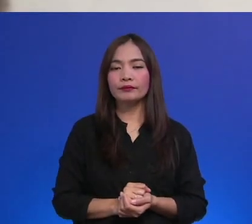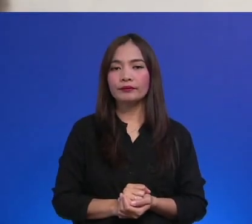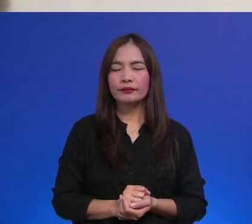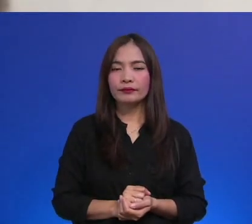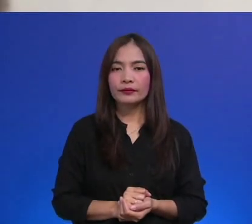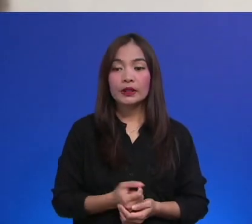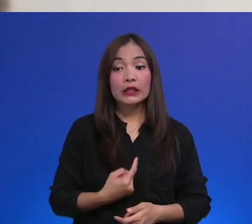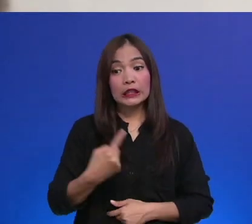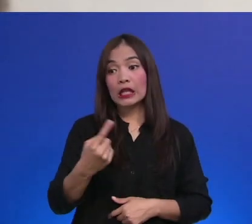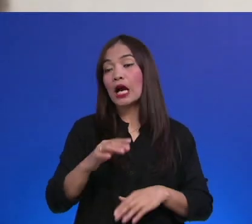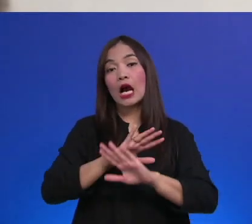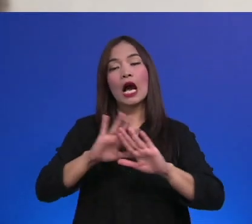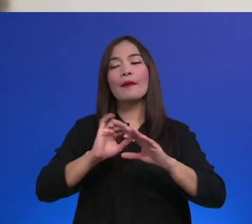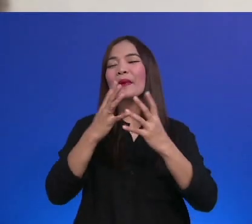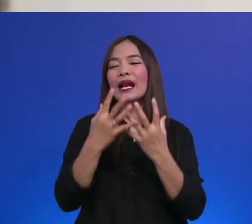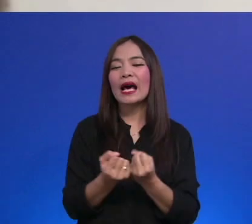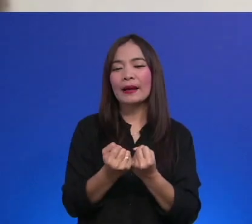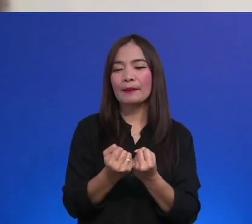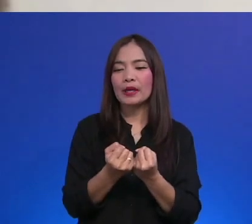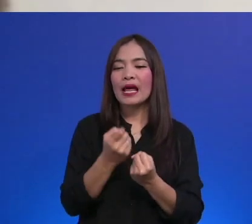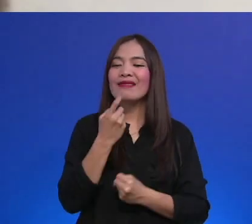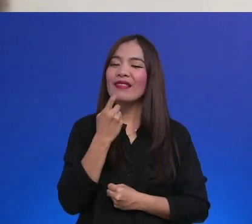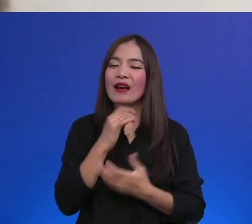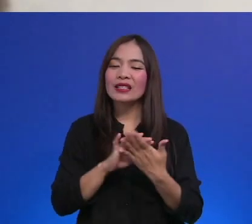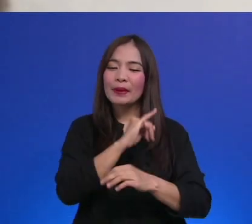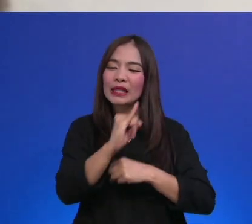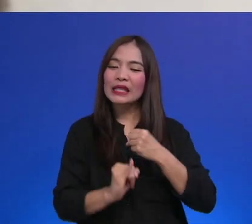mengandalkan iman kita pada perasaan